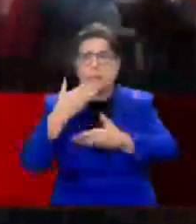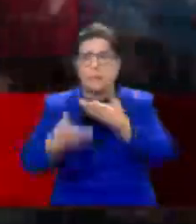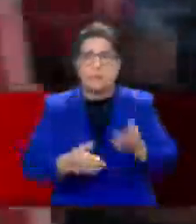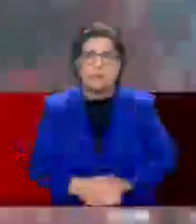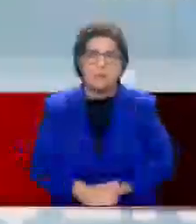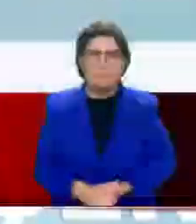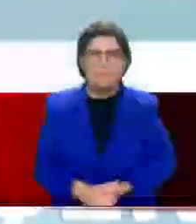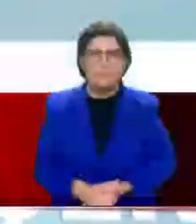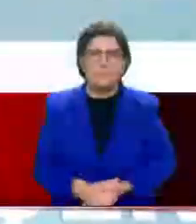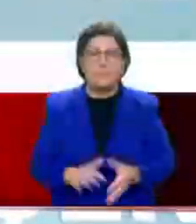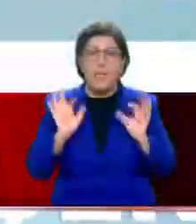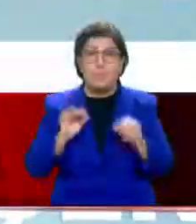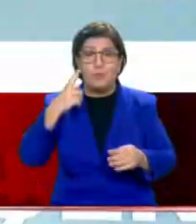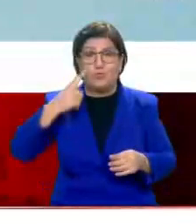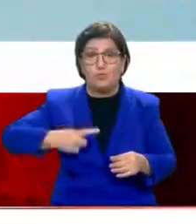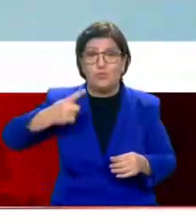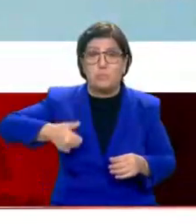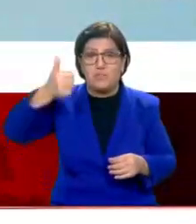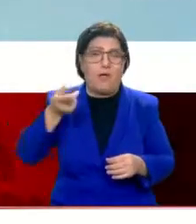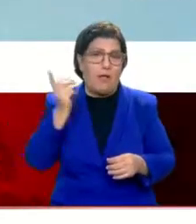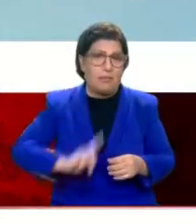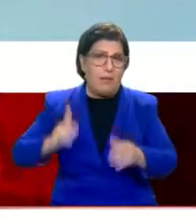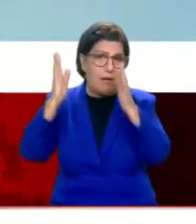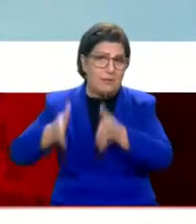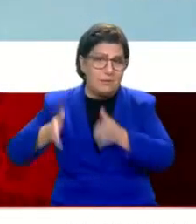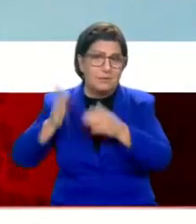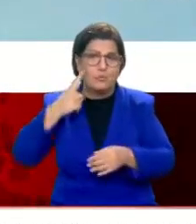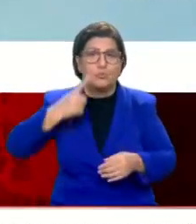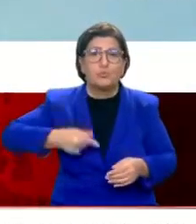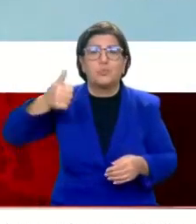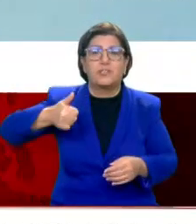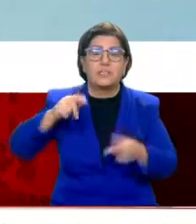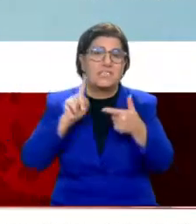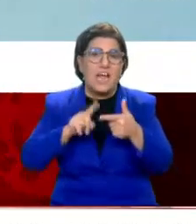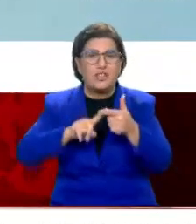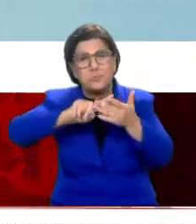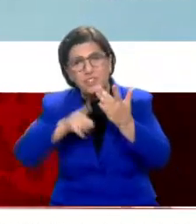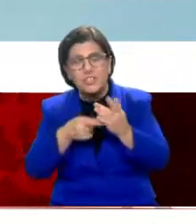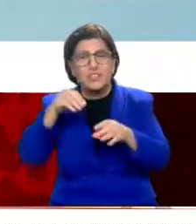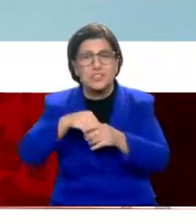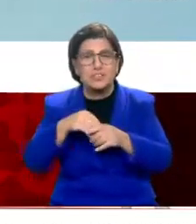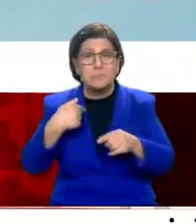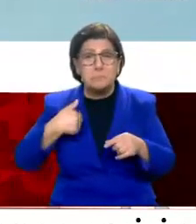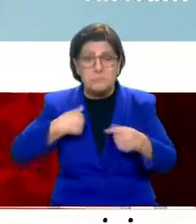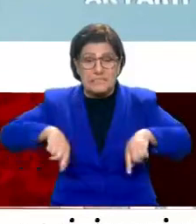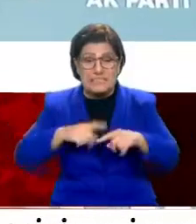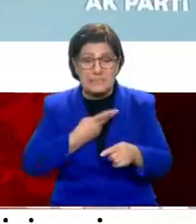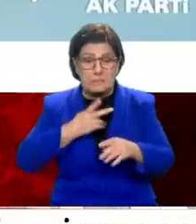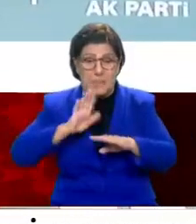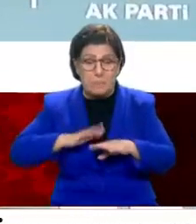kararlıyız. Hem Cumhurbaşkanı adayları hem de Cumhurbaşkanı yardımcıları için bizim